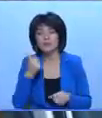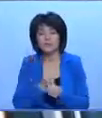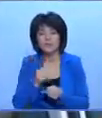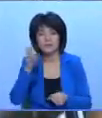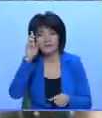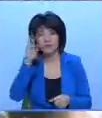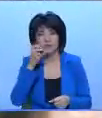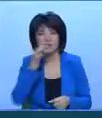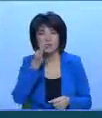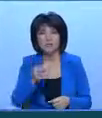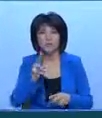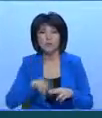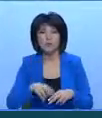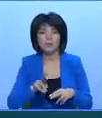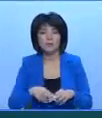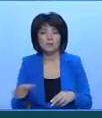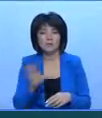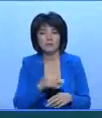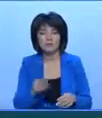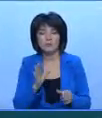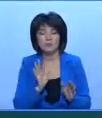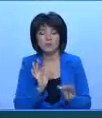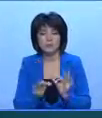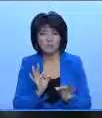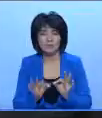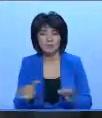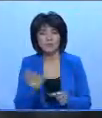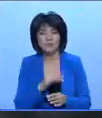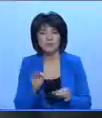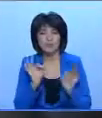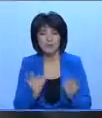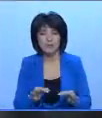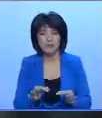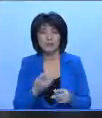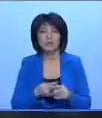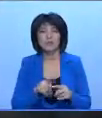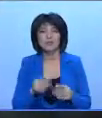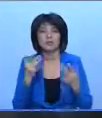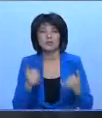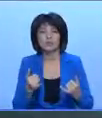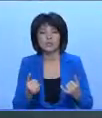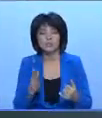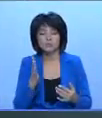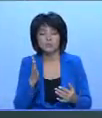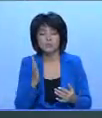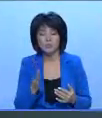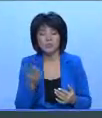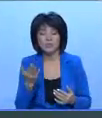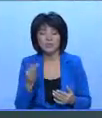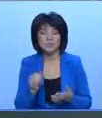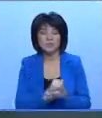ілтипат білдіріп, бастамаларын барлығы орынды екенін және қолдайтынын жеткізді. Форум қорытындысы бойынша екі ел тарапы бірнеше құжатқа қол